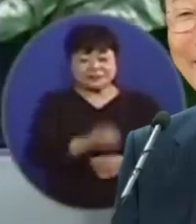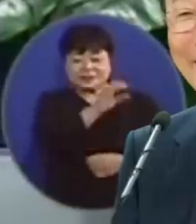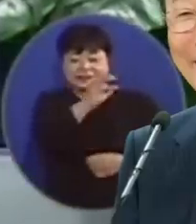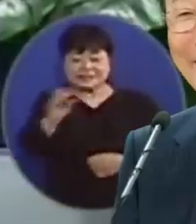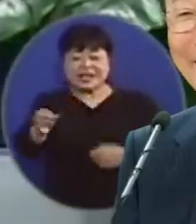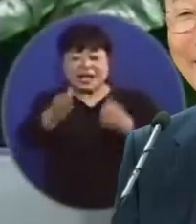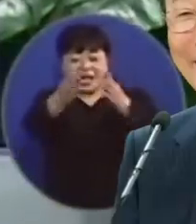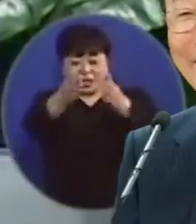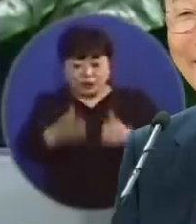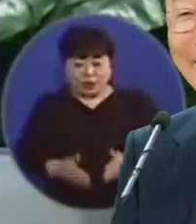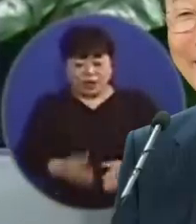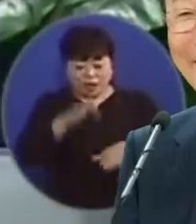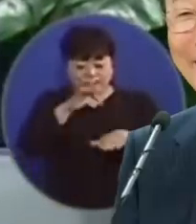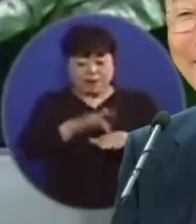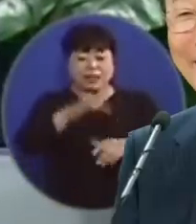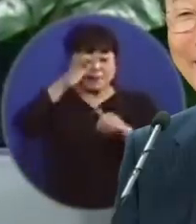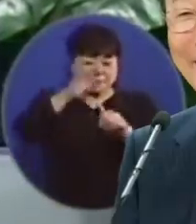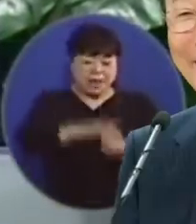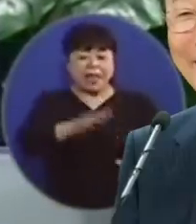마귀는 참패했습니다.